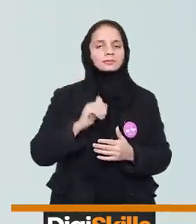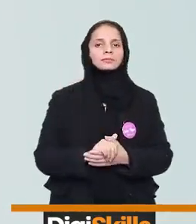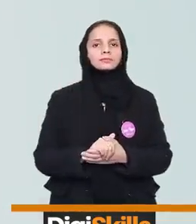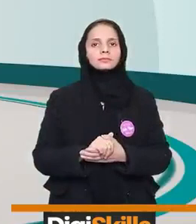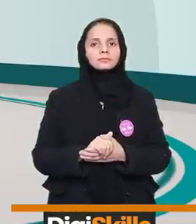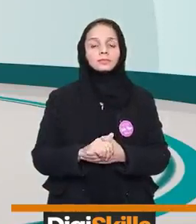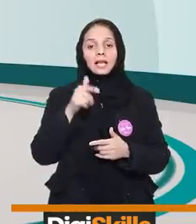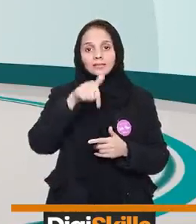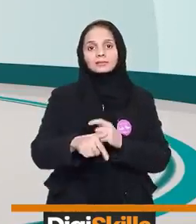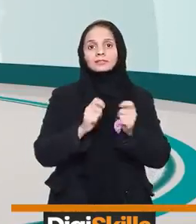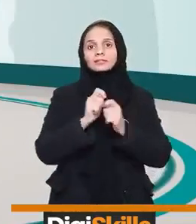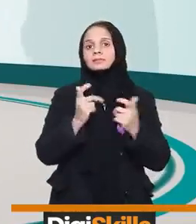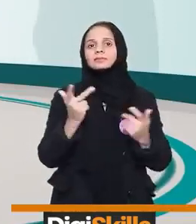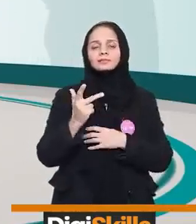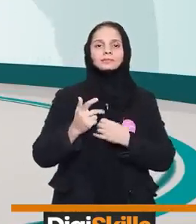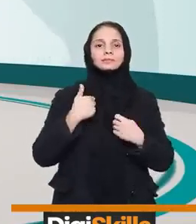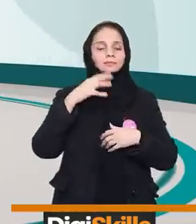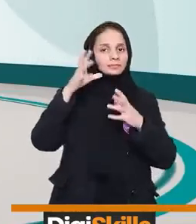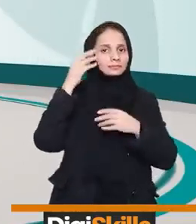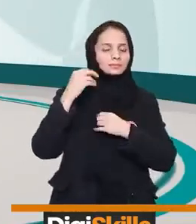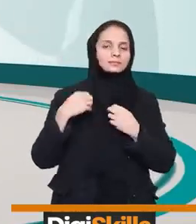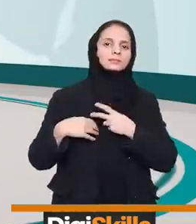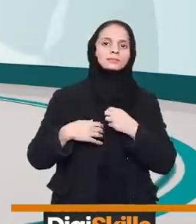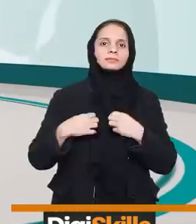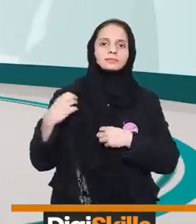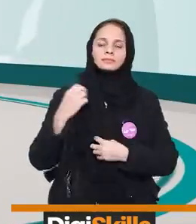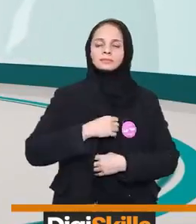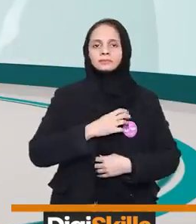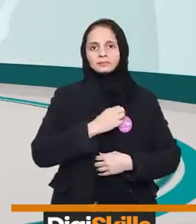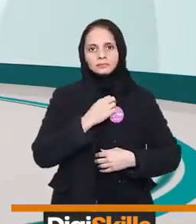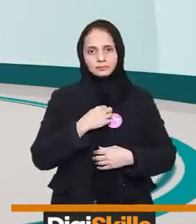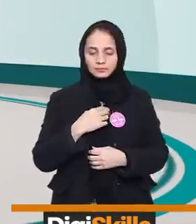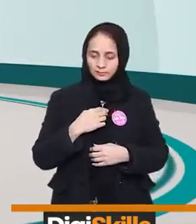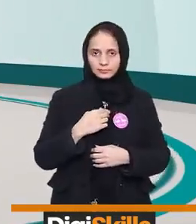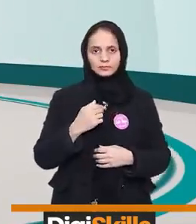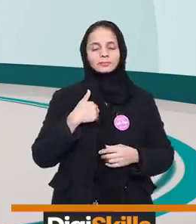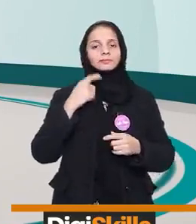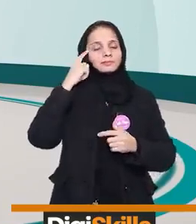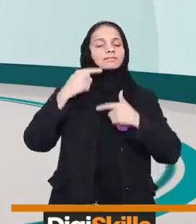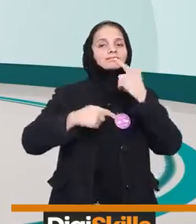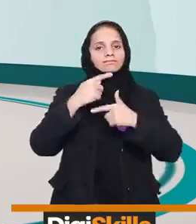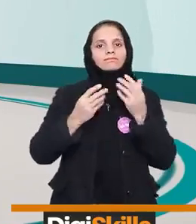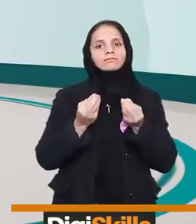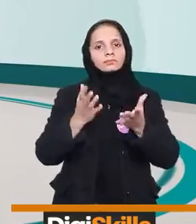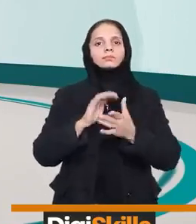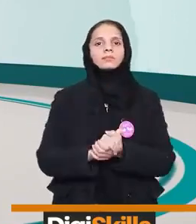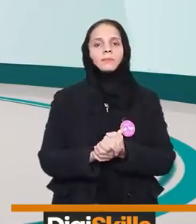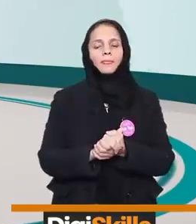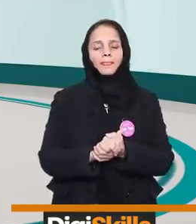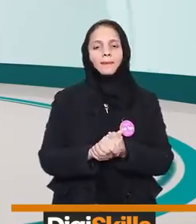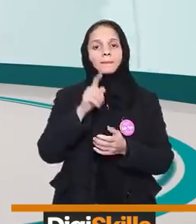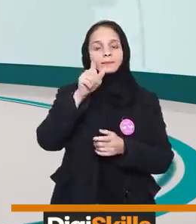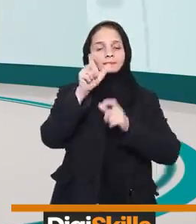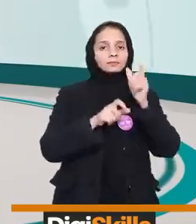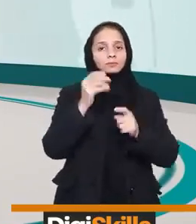ہو جائے. یہ چیزیں ہمیں سیکھنی ہیں اس کورس میں، اور ہم اس کو سائنٹیفکلی لے کے چلیں گے. یعنی کہ